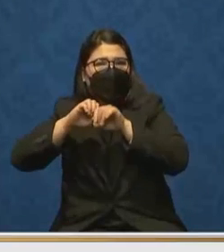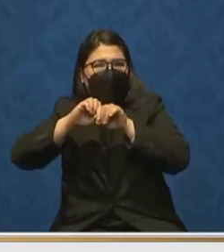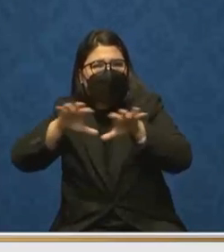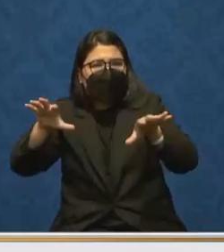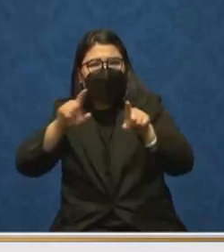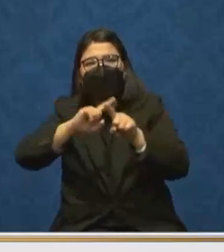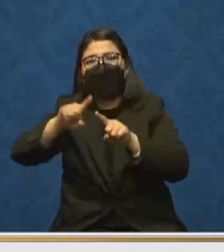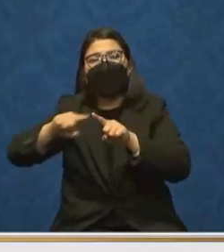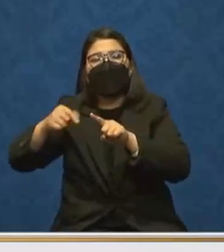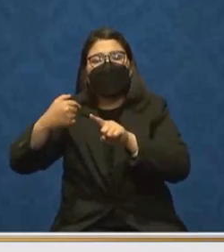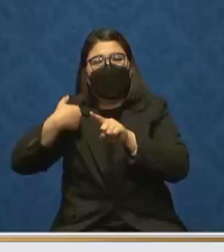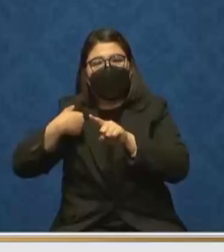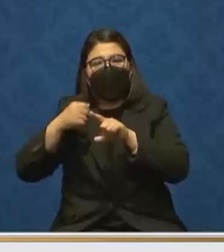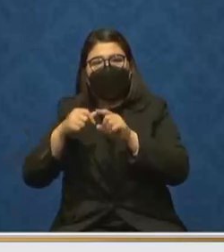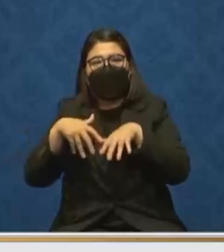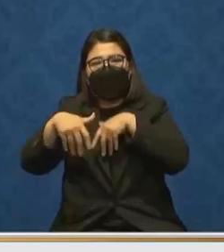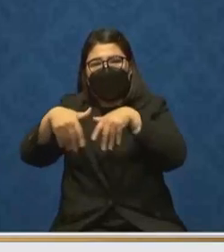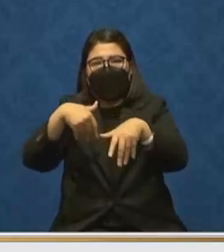ริยะใน40ชุมชน